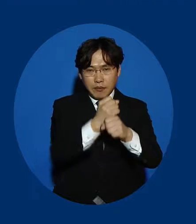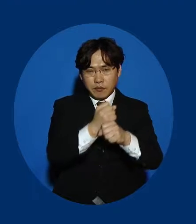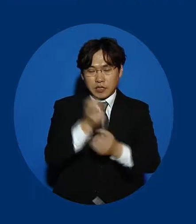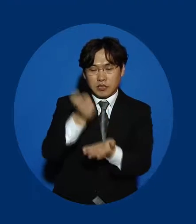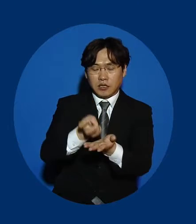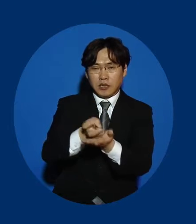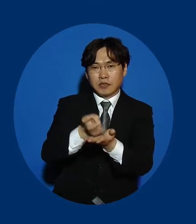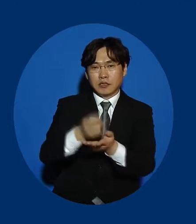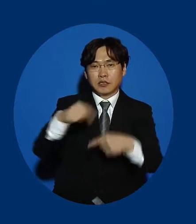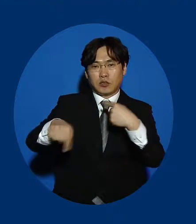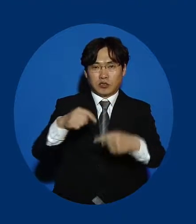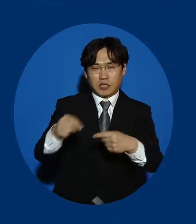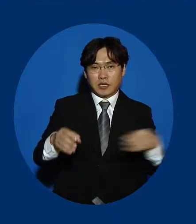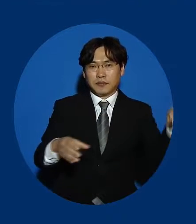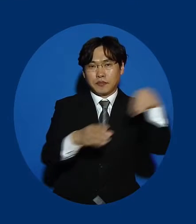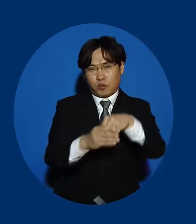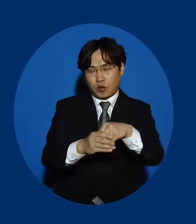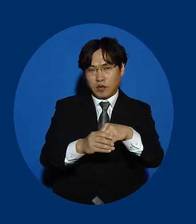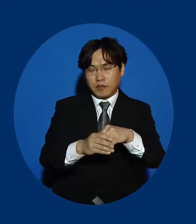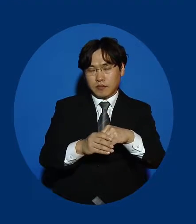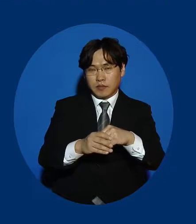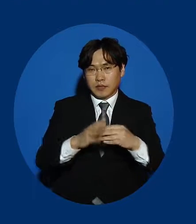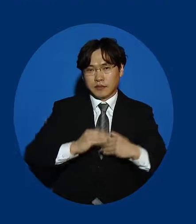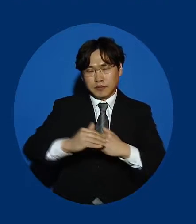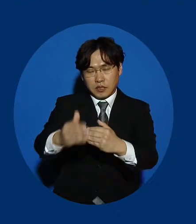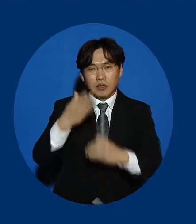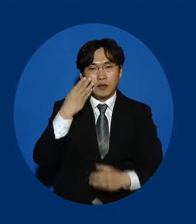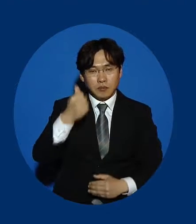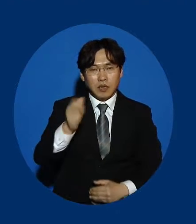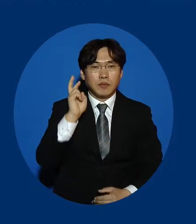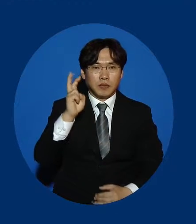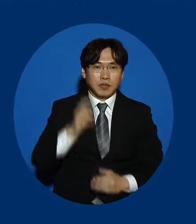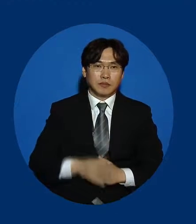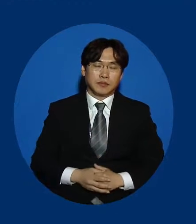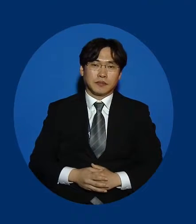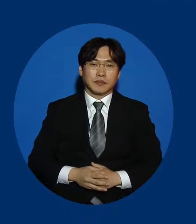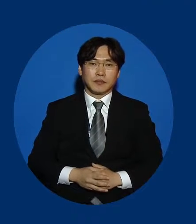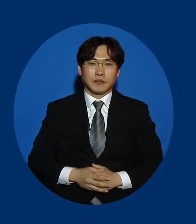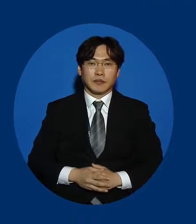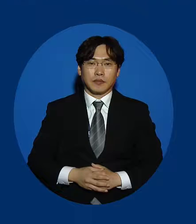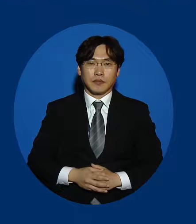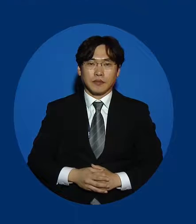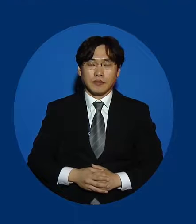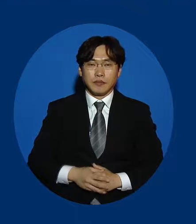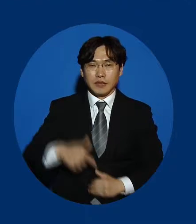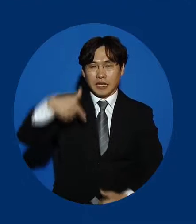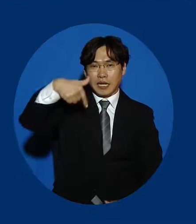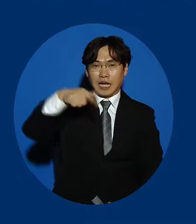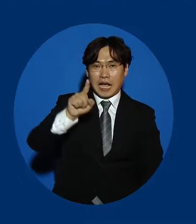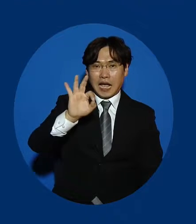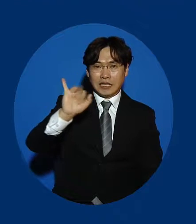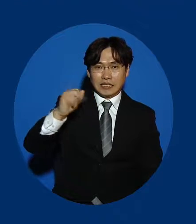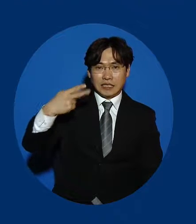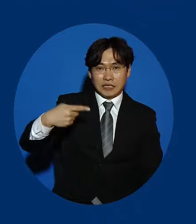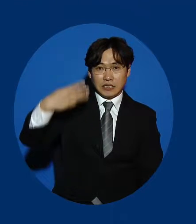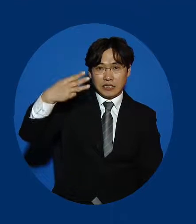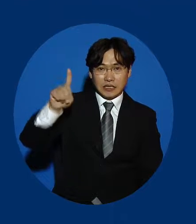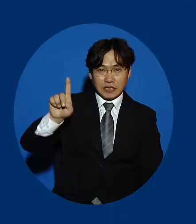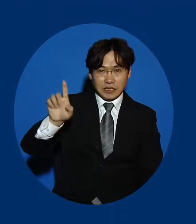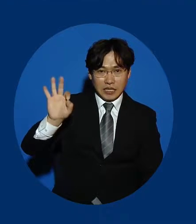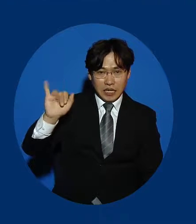많이 영향을 준 것 같습니다. 코로나19 가이드라인이 나왔어요. 사실